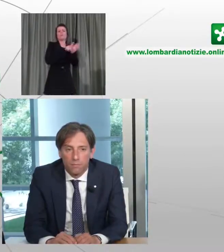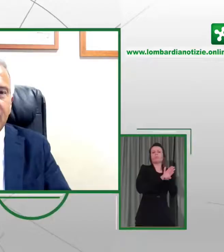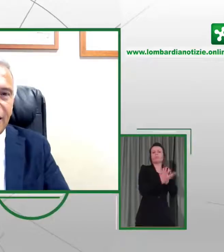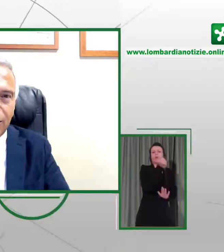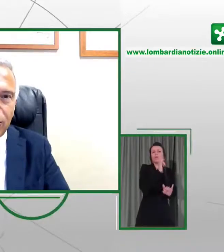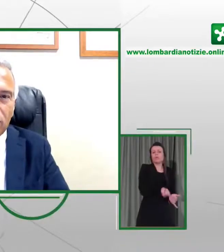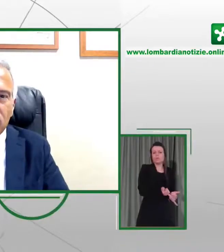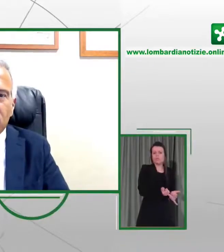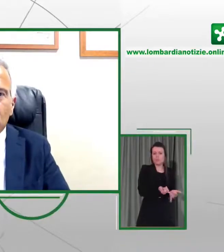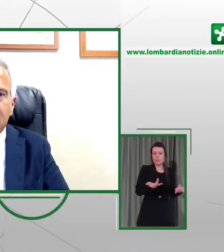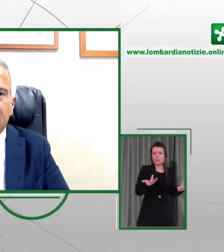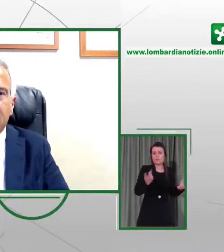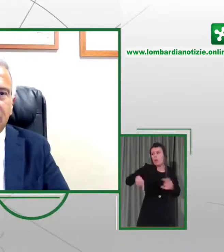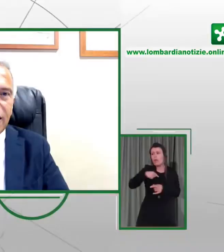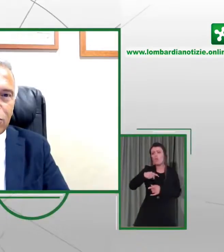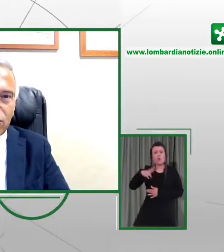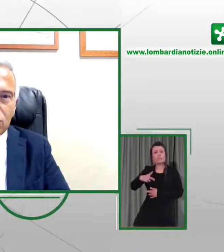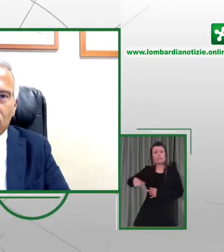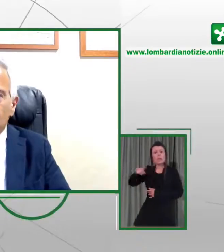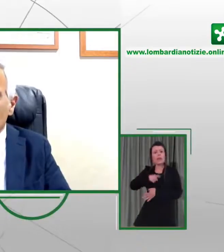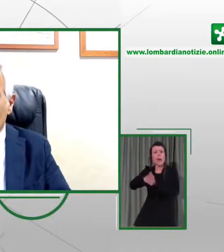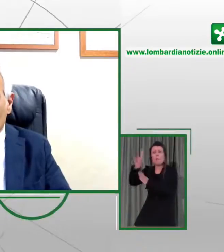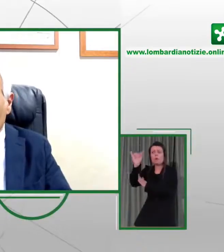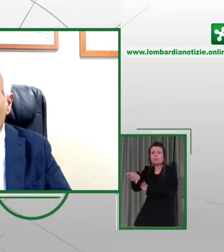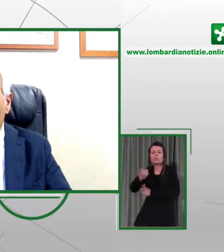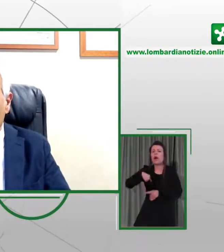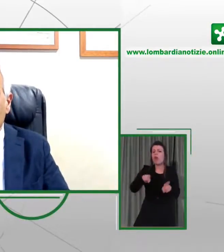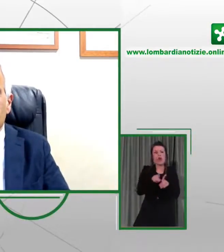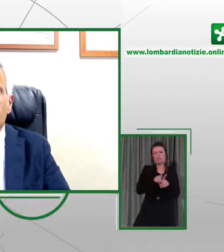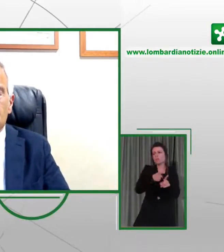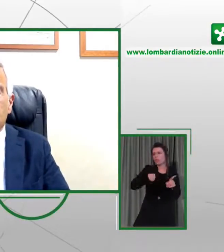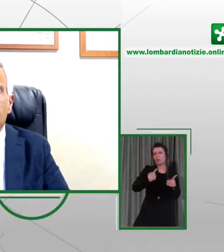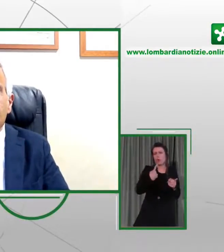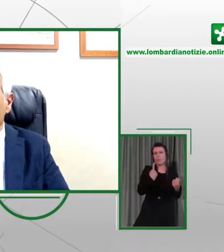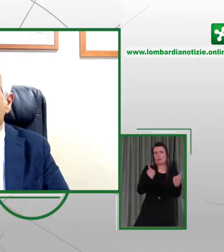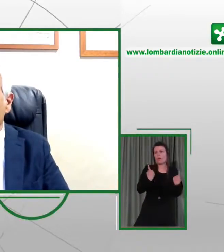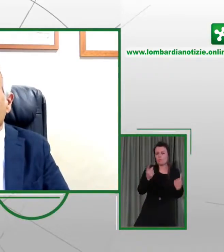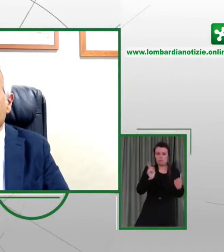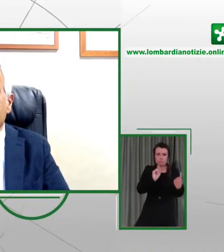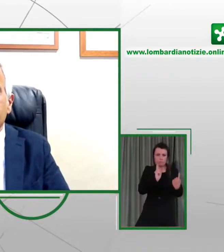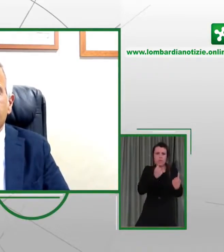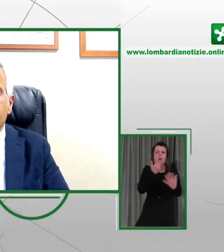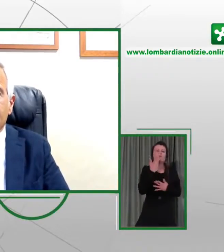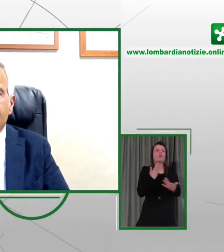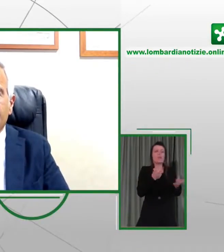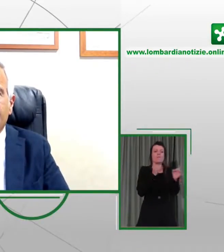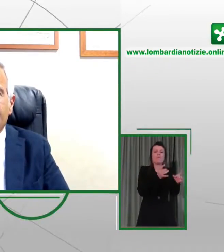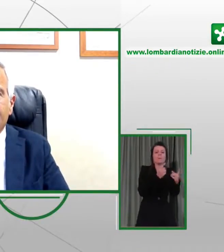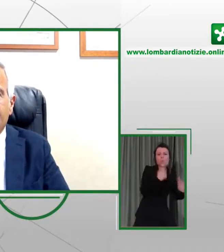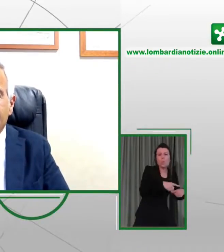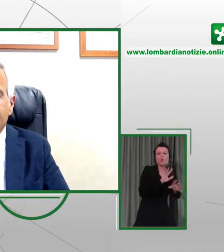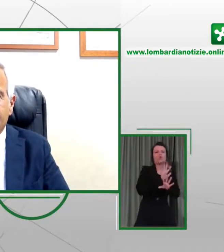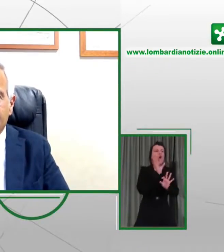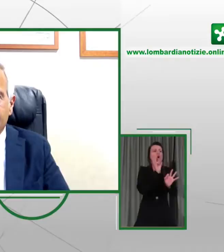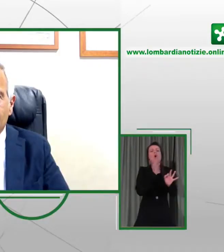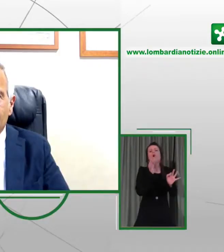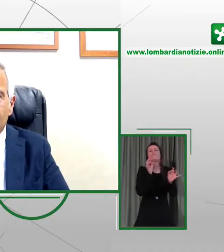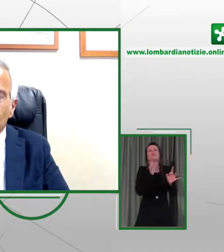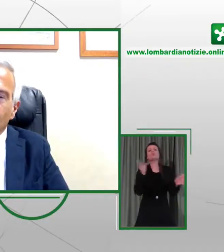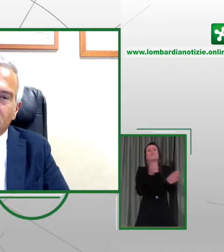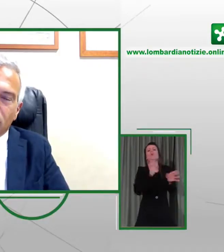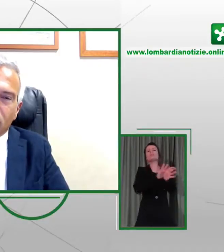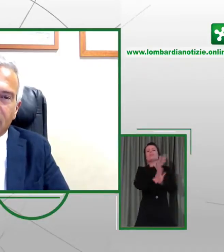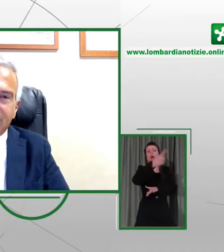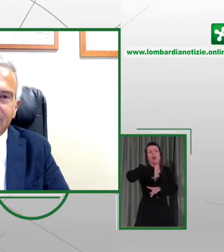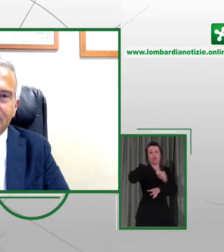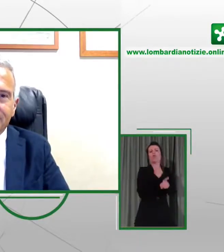dobbiamo trovare il modo di affrontare questo virus o qualunque altro virus si dovesse ripresentare in maniera adatta a non